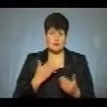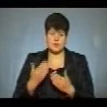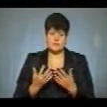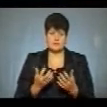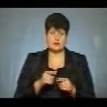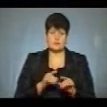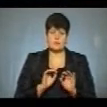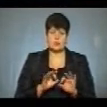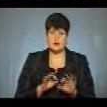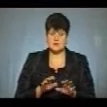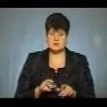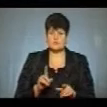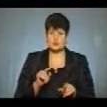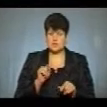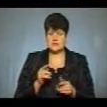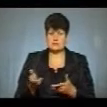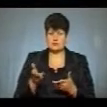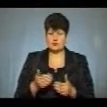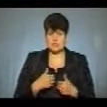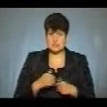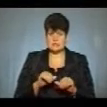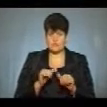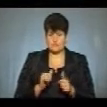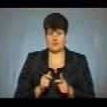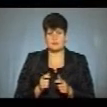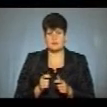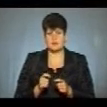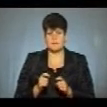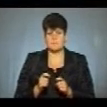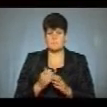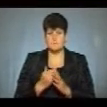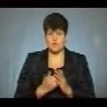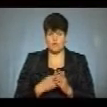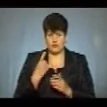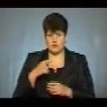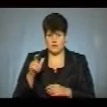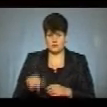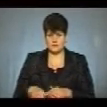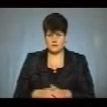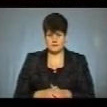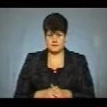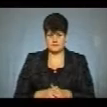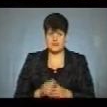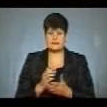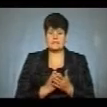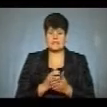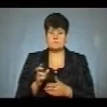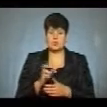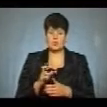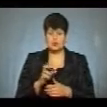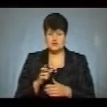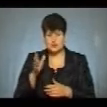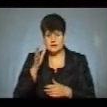них пояснення, відповідно, вже тоді запрошували нас для оформлення адміністративного протоколу на осіб. Кандидат біологічних наук, доцент